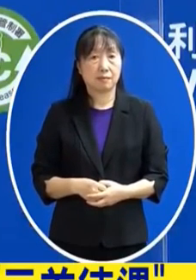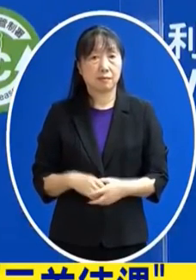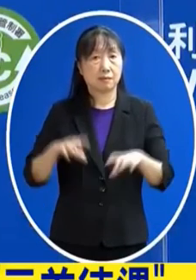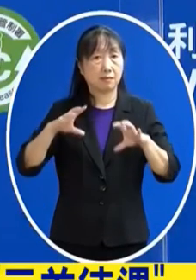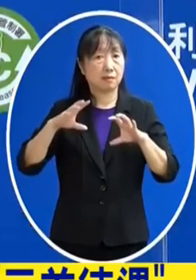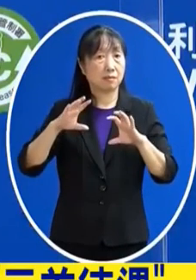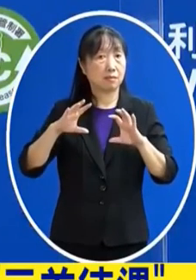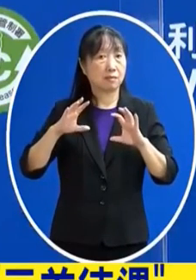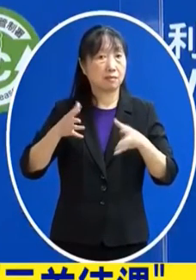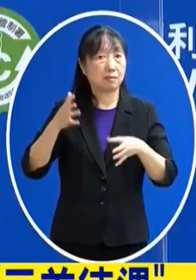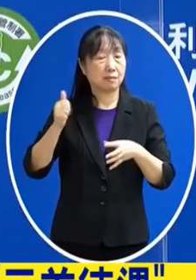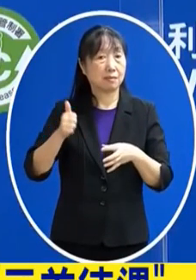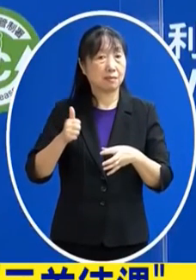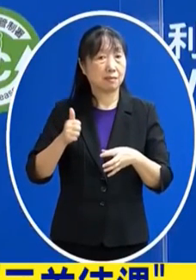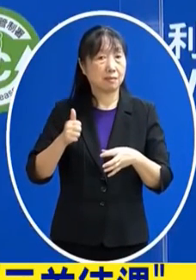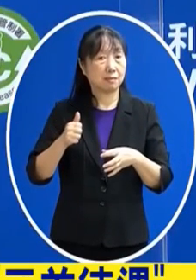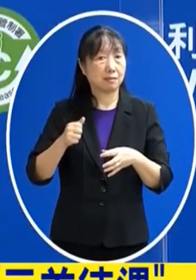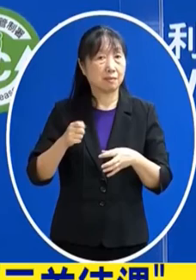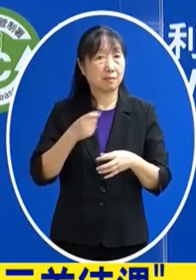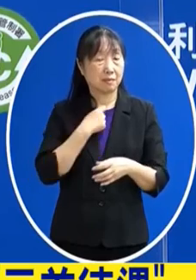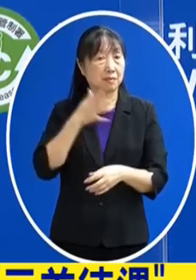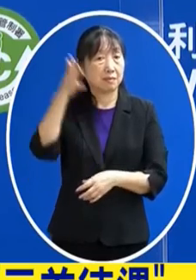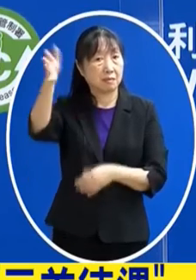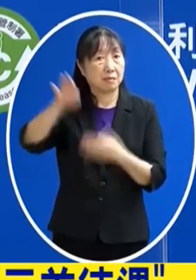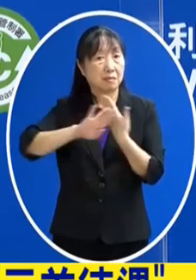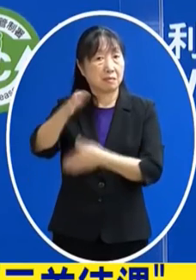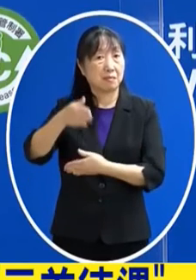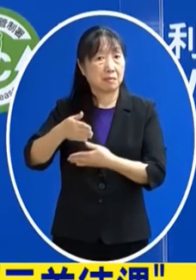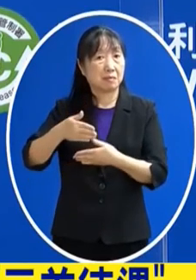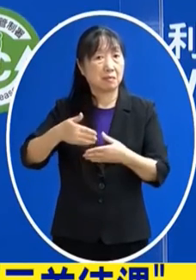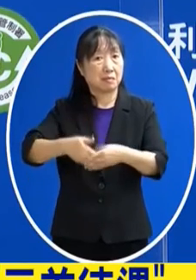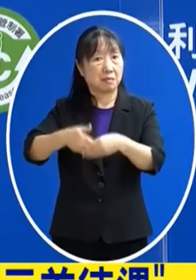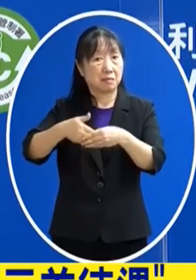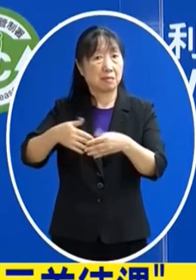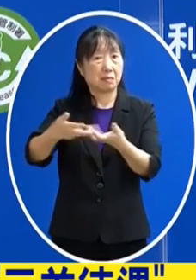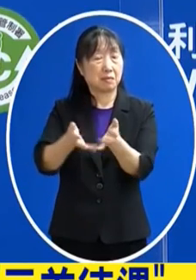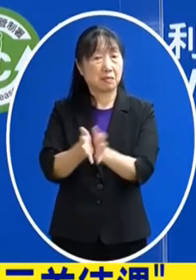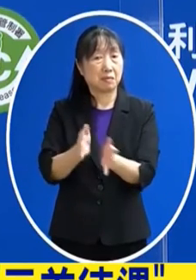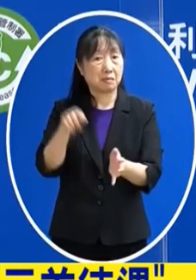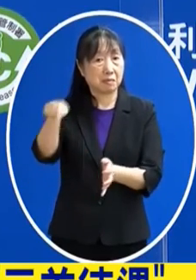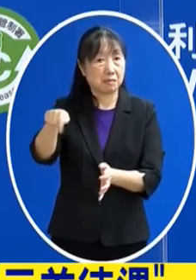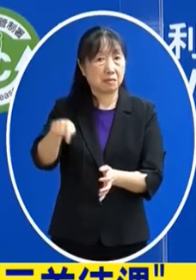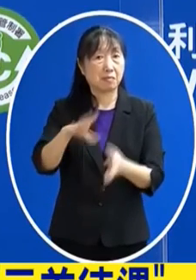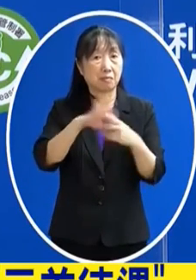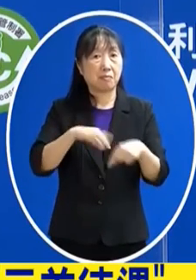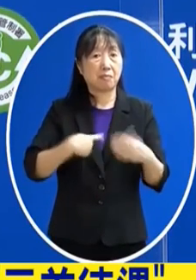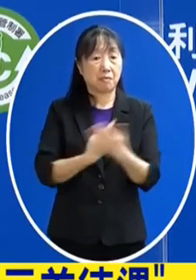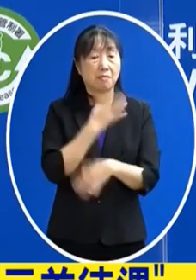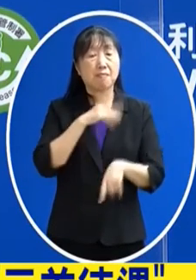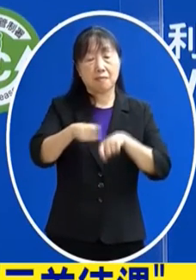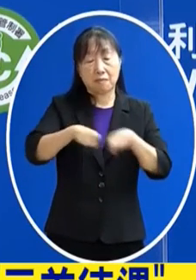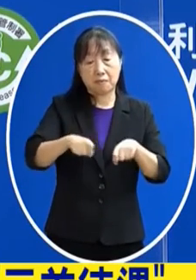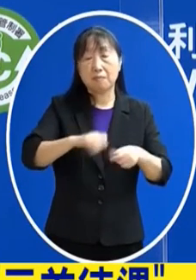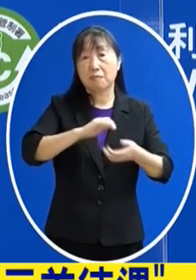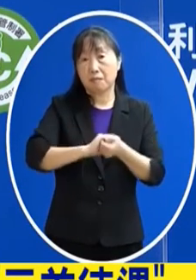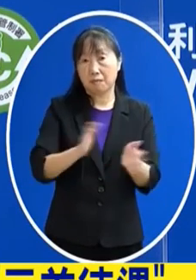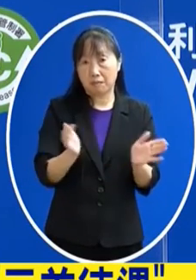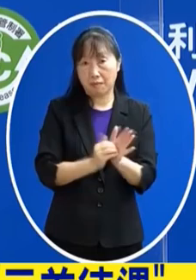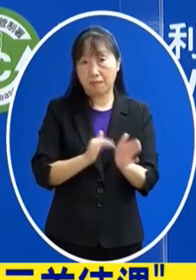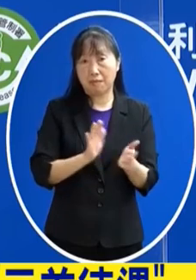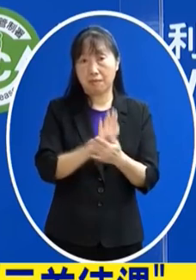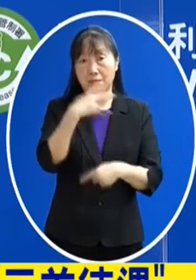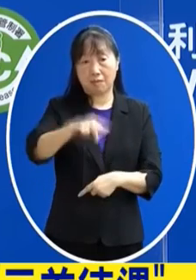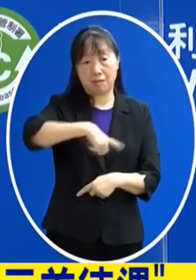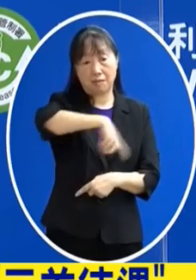总统要不要来，这恐怕要问外交部，那我们只是把这个旅游泡泡的规格定好，那也要双方的一个谈